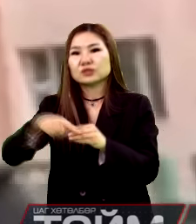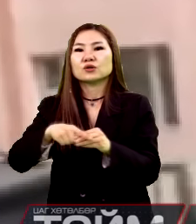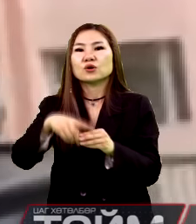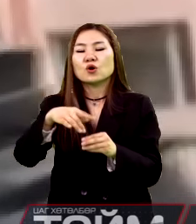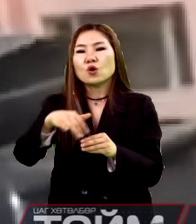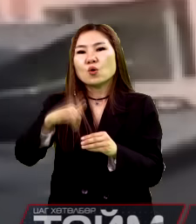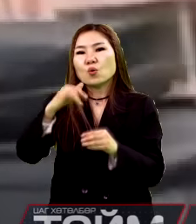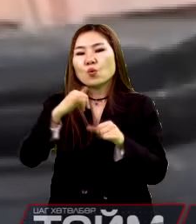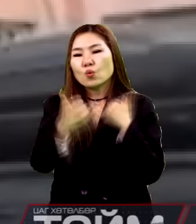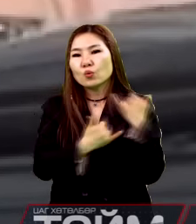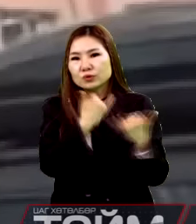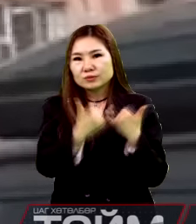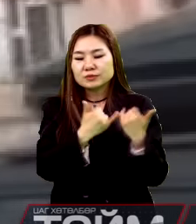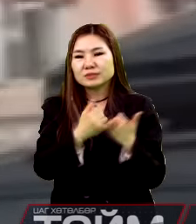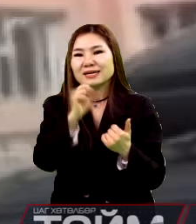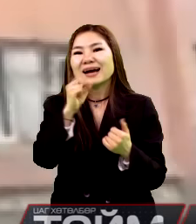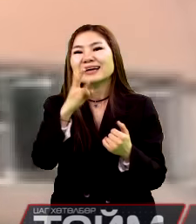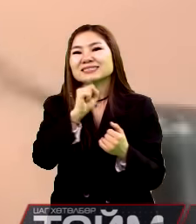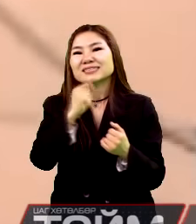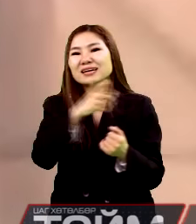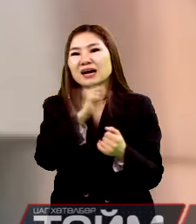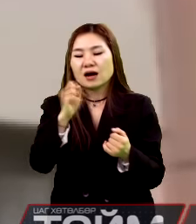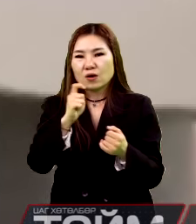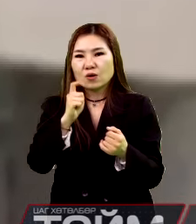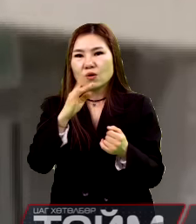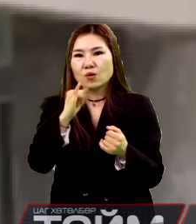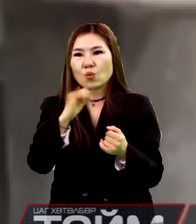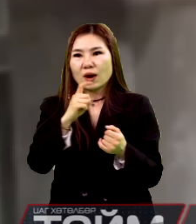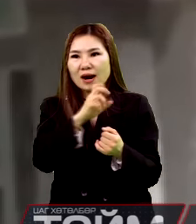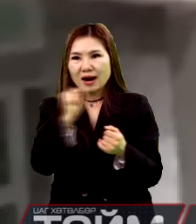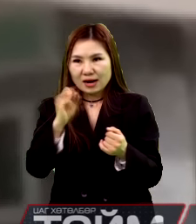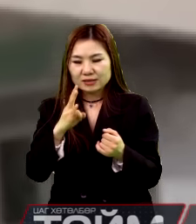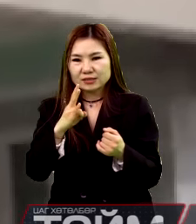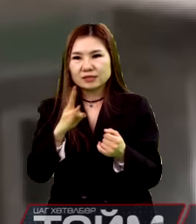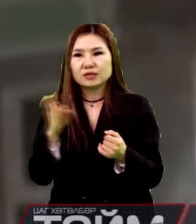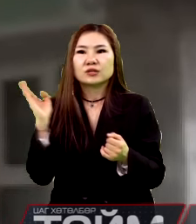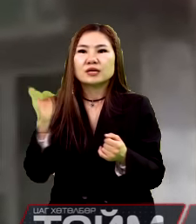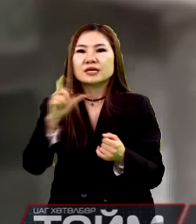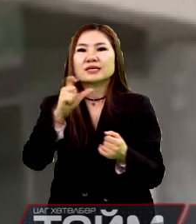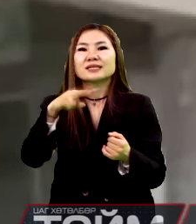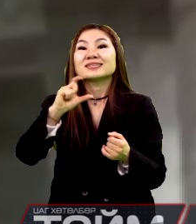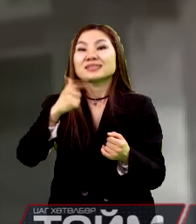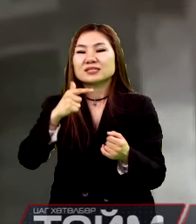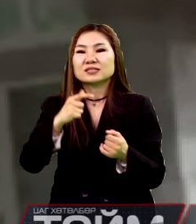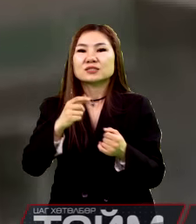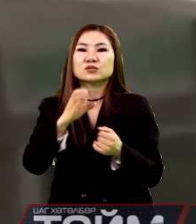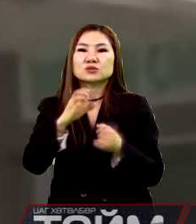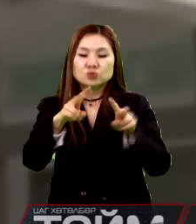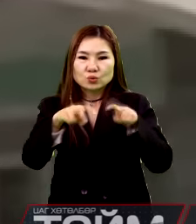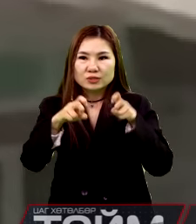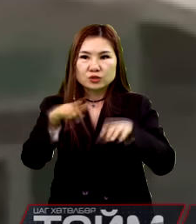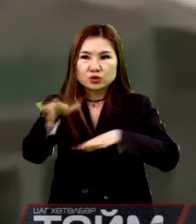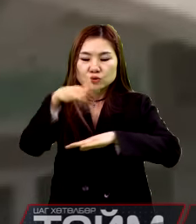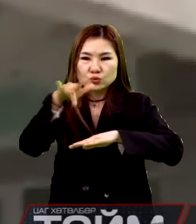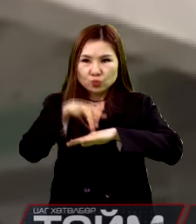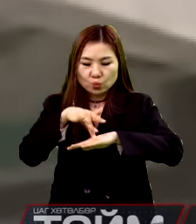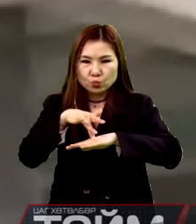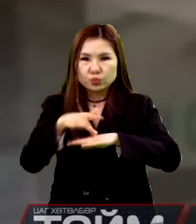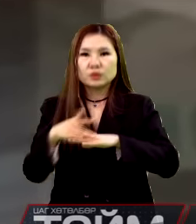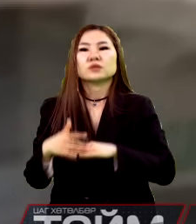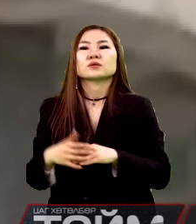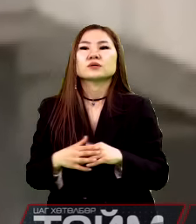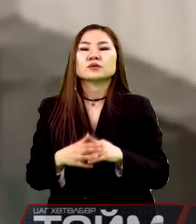уламжлалт дангаа ухааны элег судлалын төв гэж байгаа. Тэгсэн хэрнээ Энэ бол одоо нийслэлийн засаг даргын